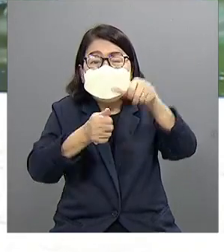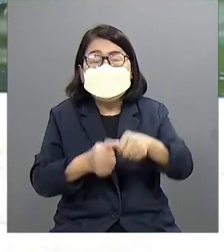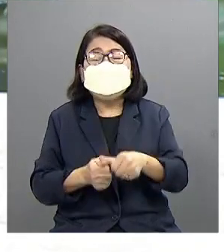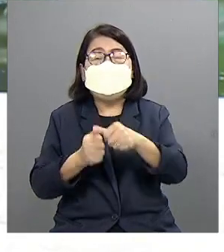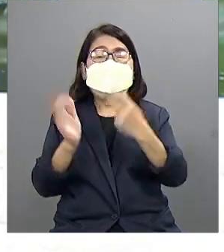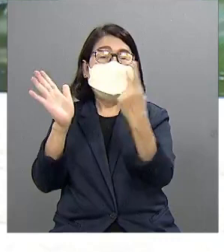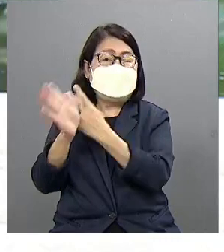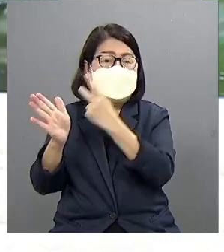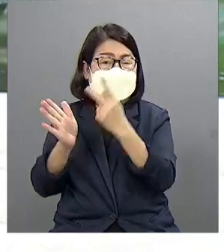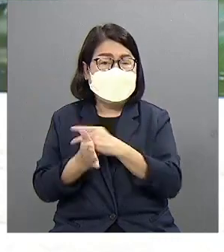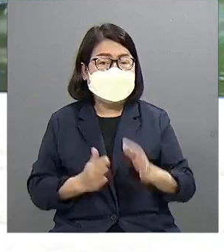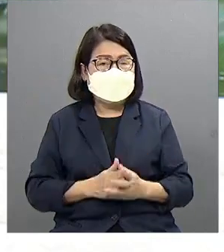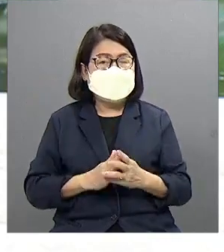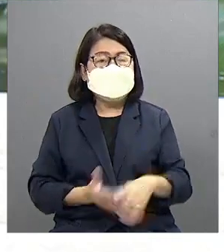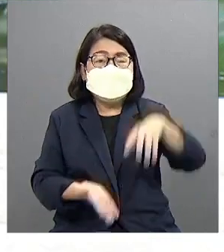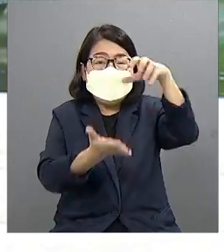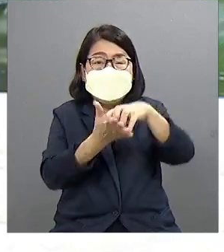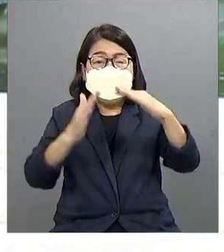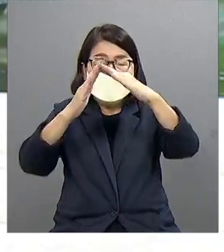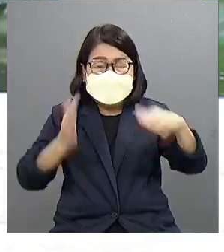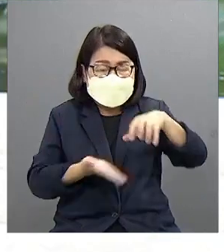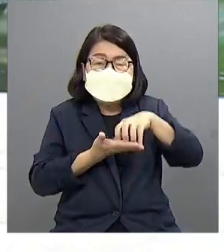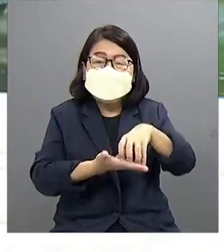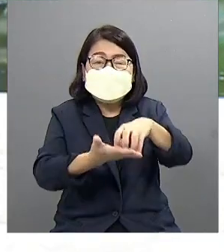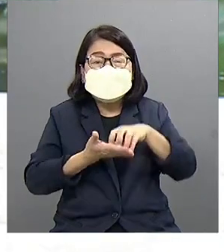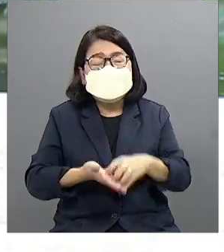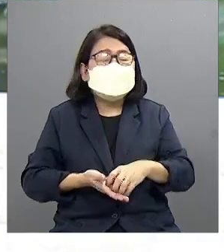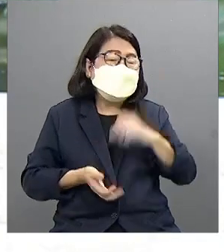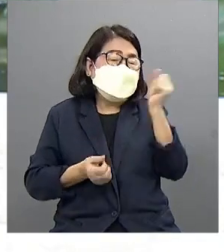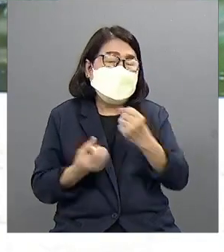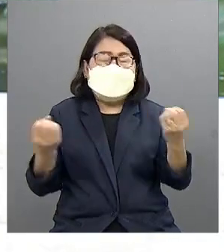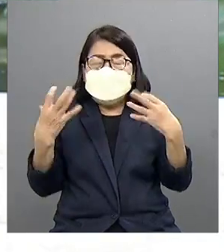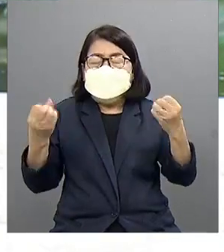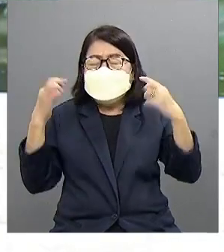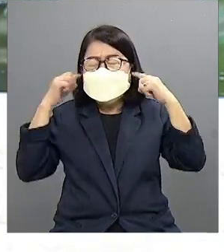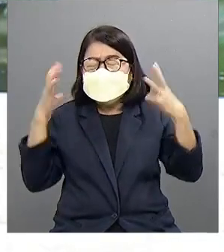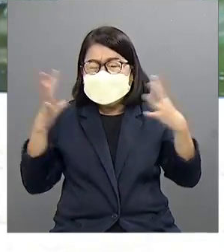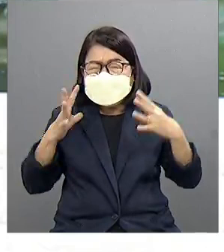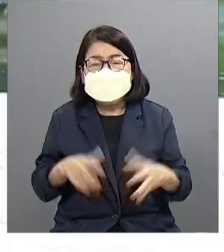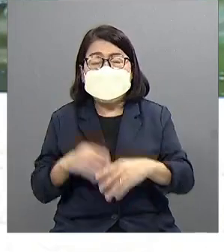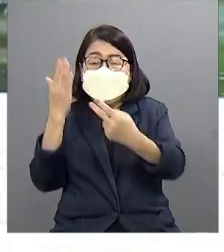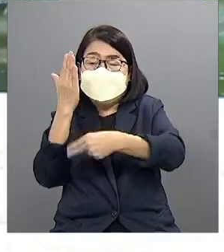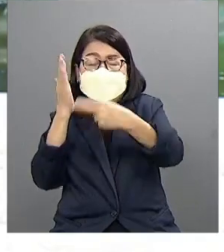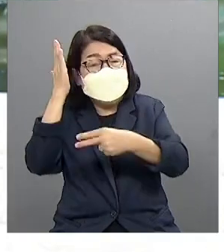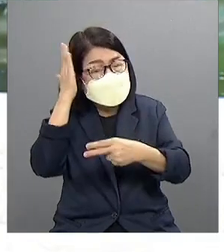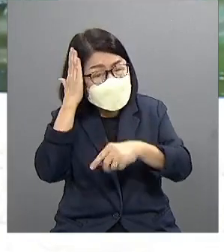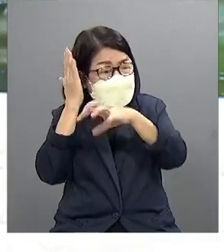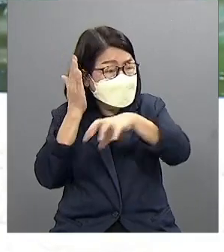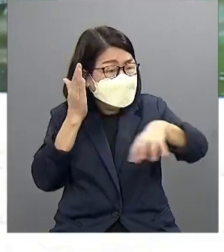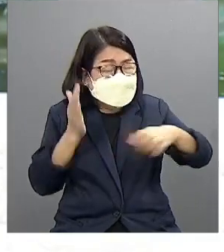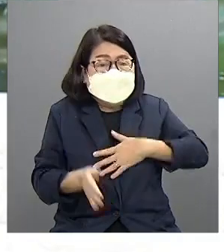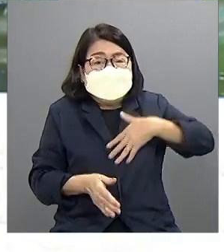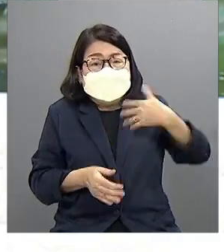รำคาญไปถึงรีสอร์ทบ้านเรือนใกล้ๆค่ะเมื่อก่อนเนี่ยนะคะมีเจ้าหน้าที่เนี่ยไปตรวจตรากันแล้วนะคะไปตรวจวัน2